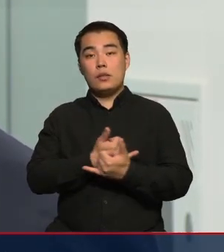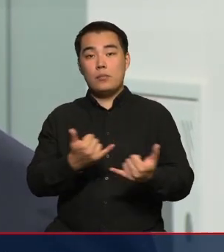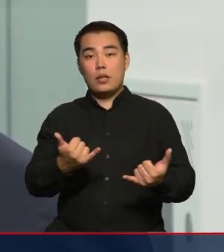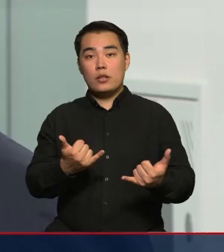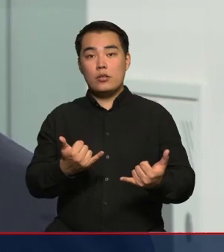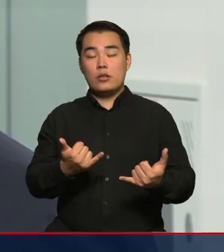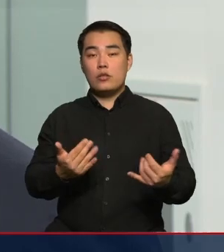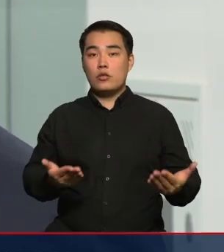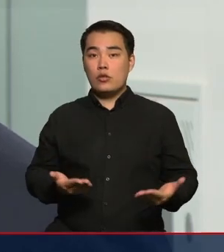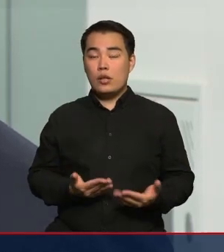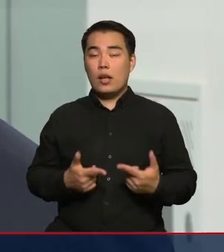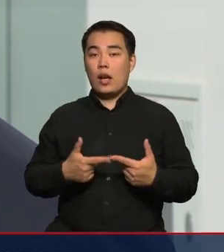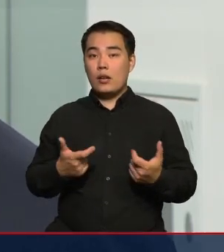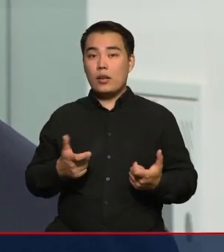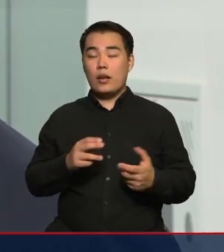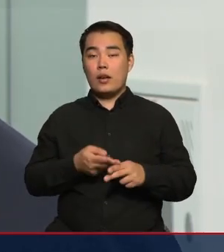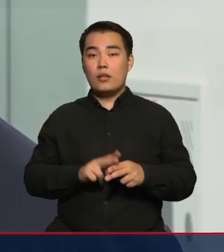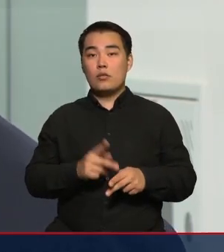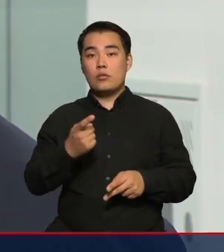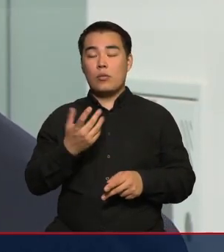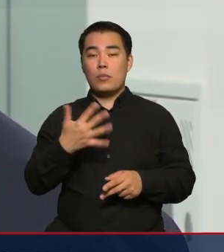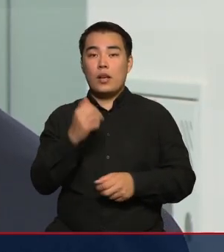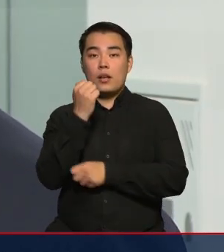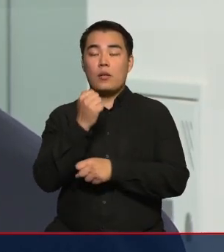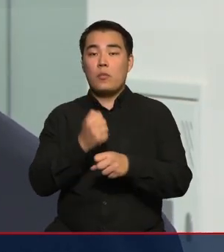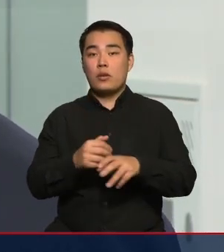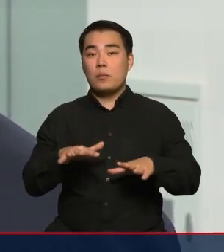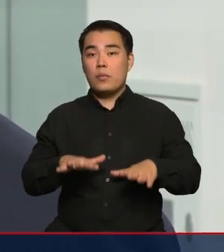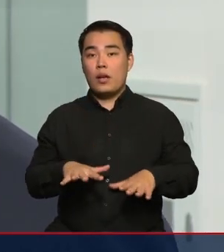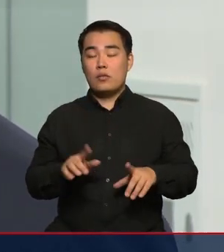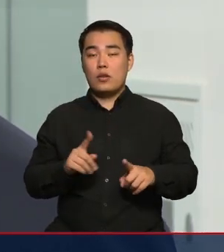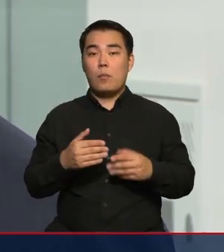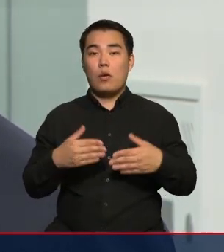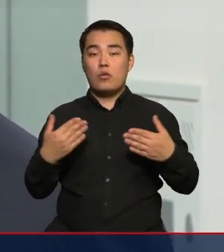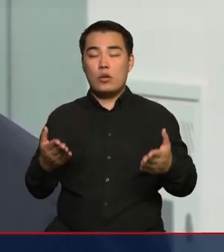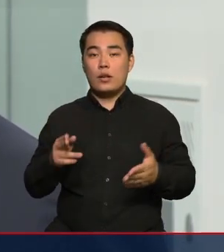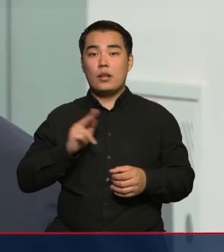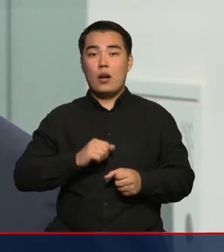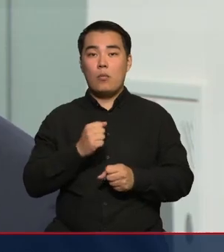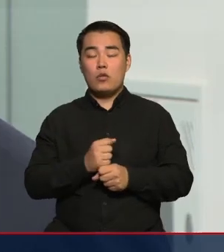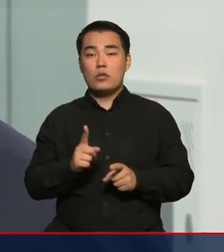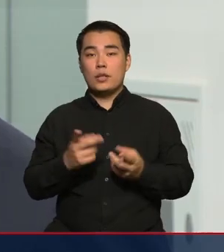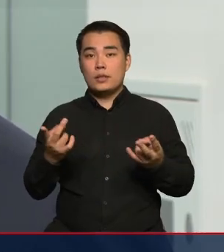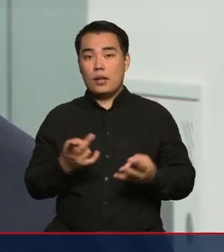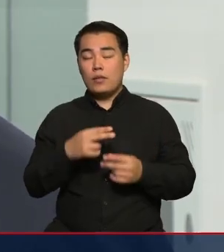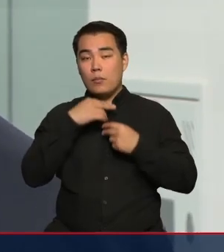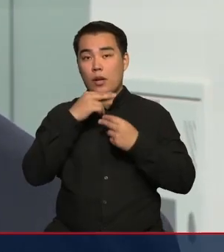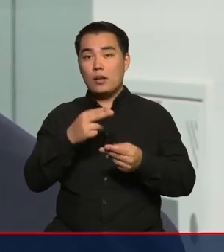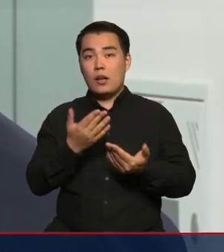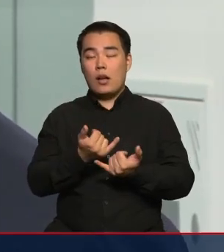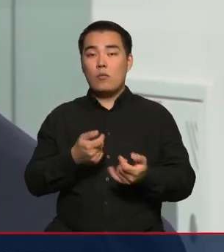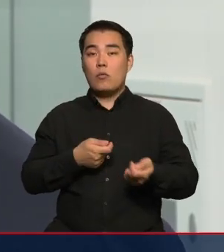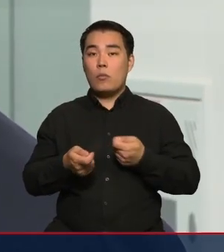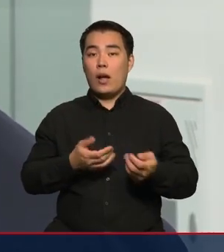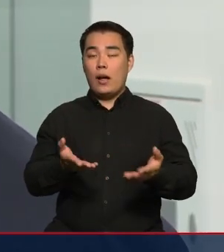жизнедеятельность гостиницы а там 150 рабочих мест Ну соответственно большой комплекс который нужно содержать мы взяли под